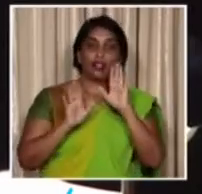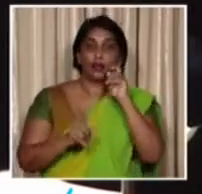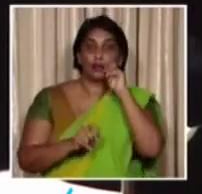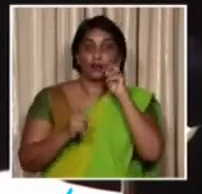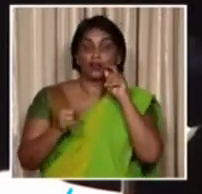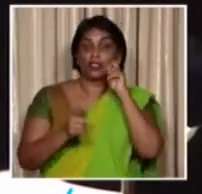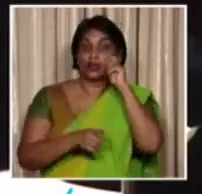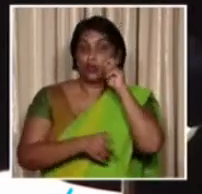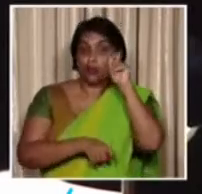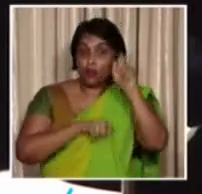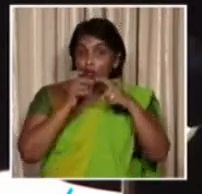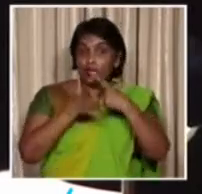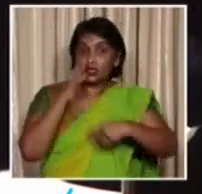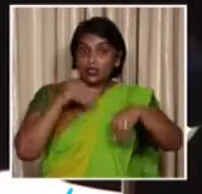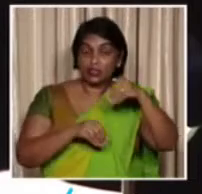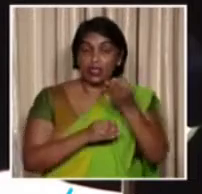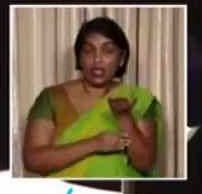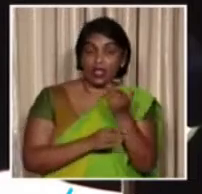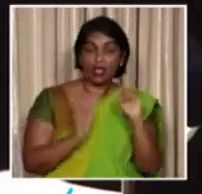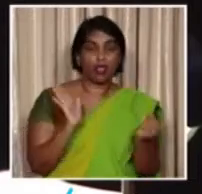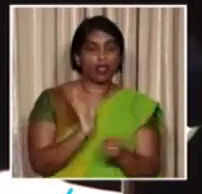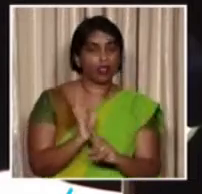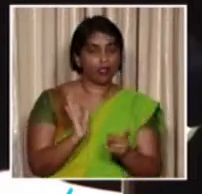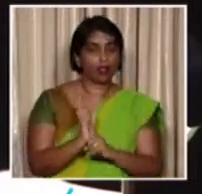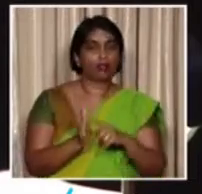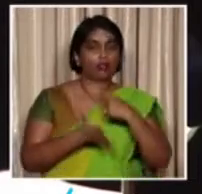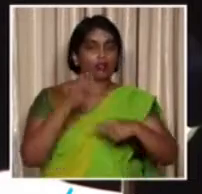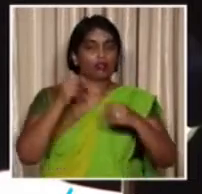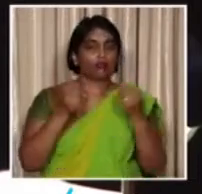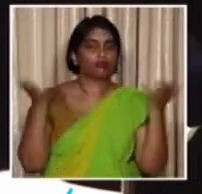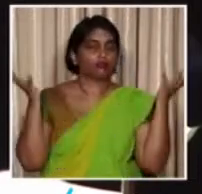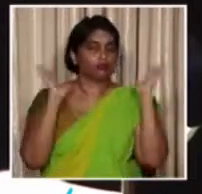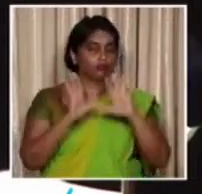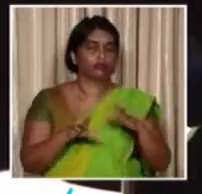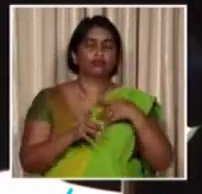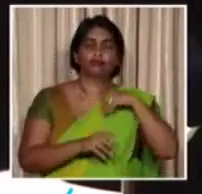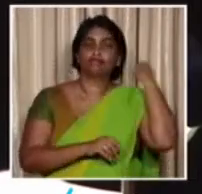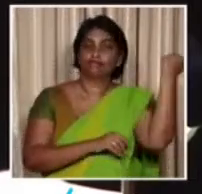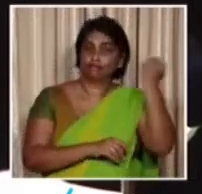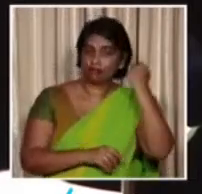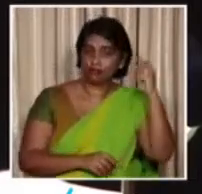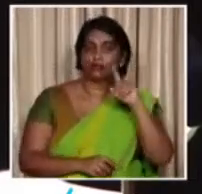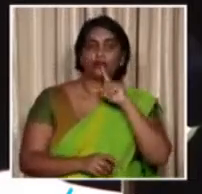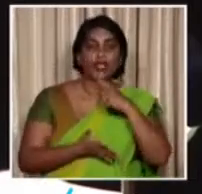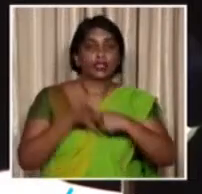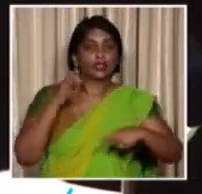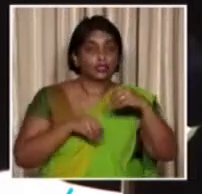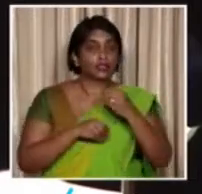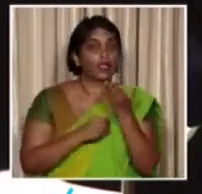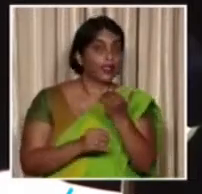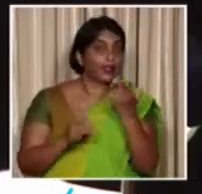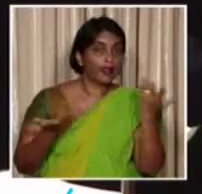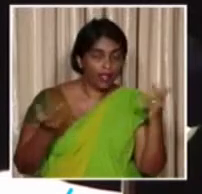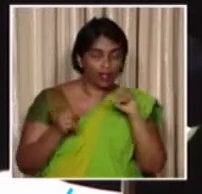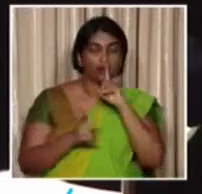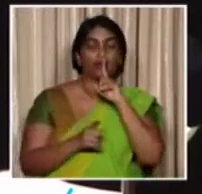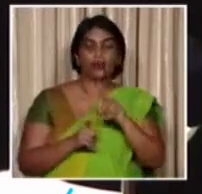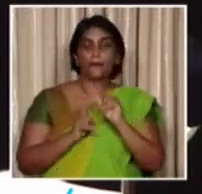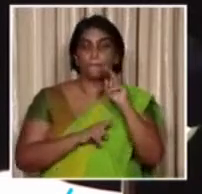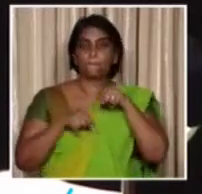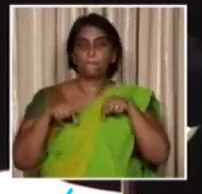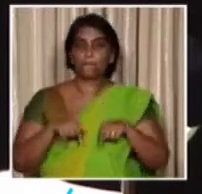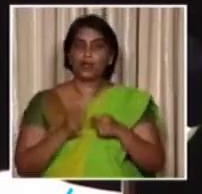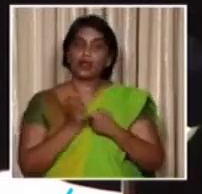ජනතාව ඡන්ද ඉල්ලන ජනතාව ලක්ෂ ගණන් දේශපාලන ව්‍යාපාරයේ ජනතාව ගිල ආමන්ත්‍රණය කරනවා ඡන්ද ඉල්ලන්නේ නැහැ කියන අය මේ